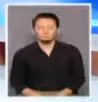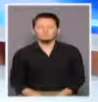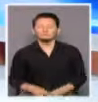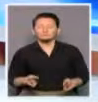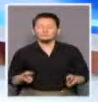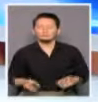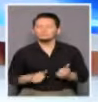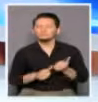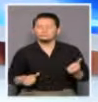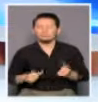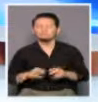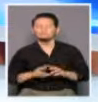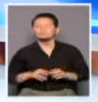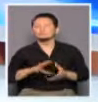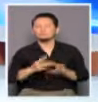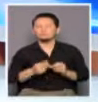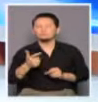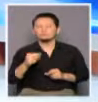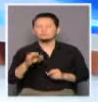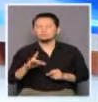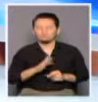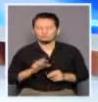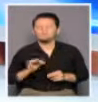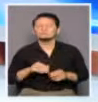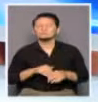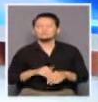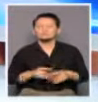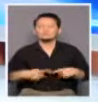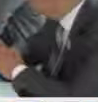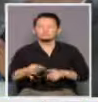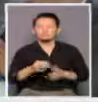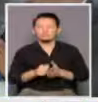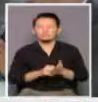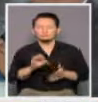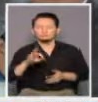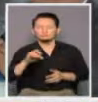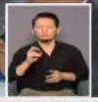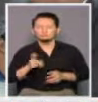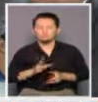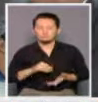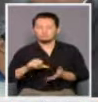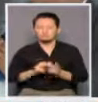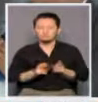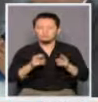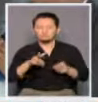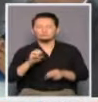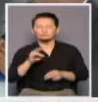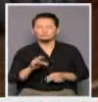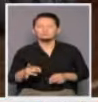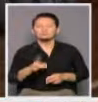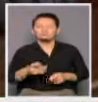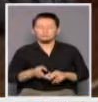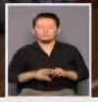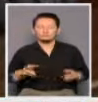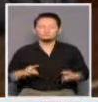Депутат Сената парламента Республики Казахстан Гумар Дюсембаев и секретарь областного маслихата Умирзак Зинулин также посетили Макатский район, где побывали в